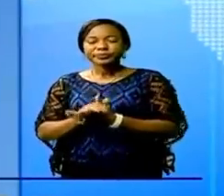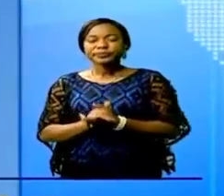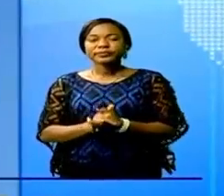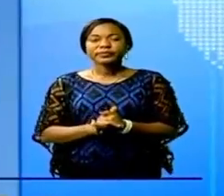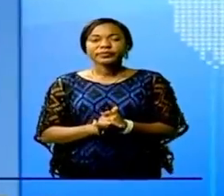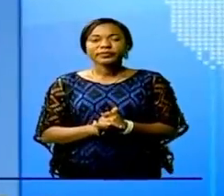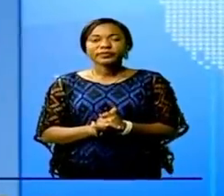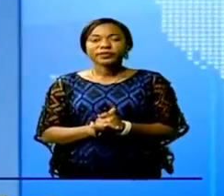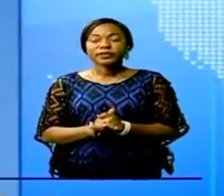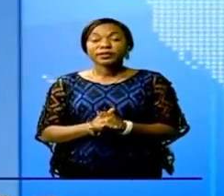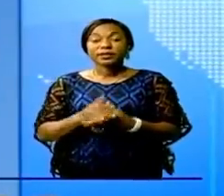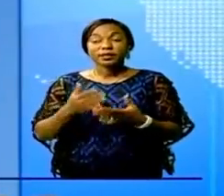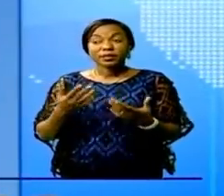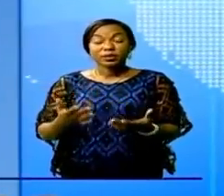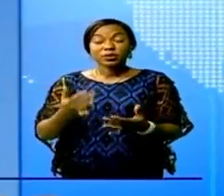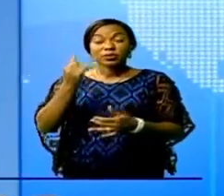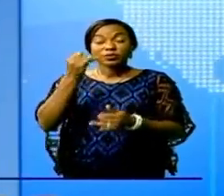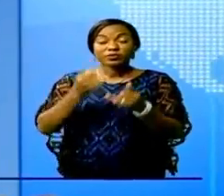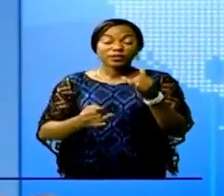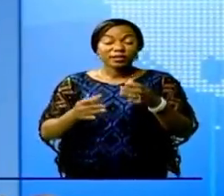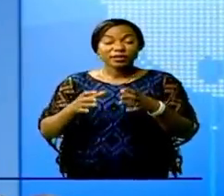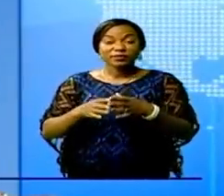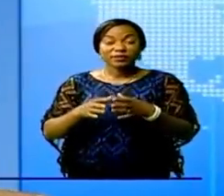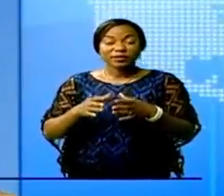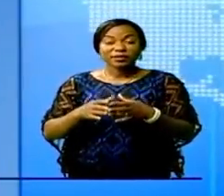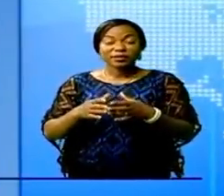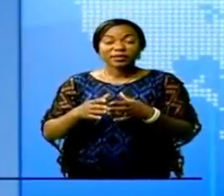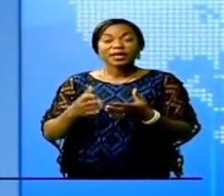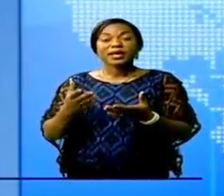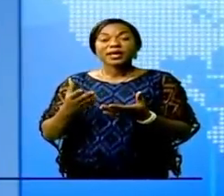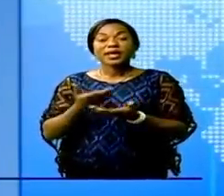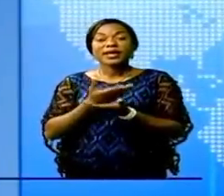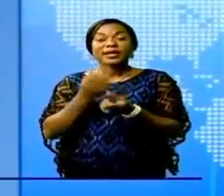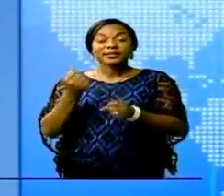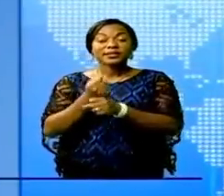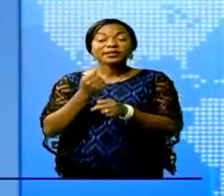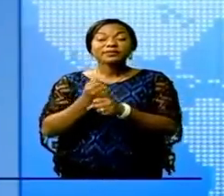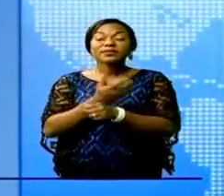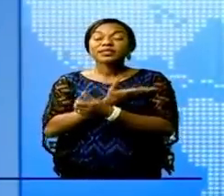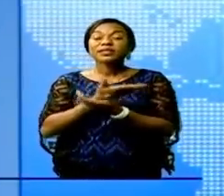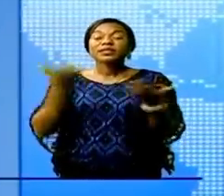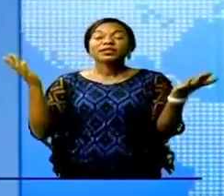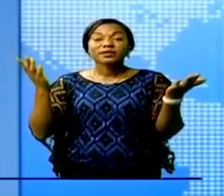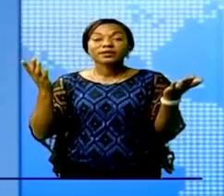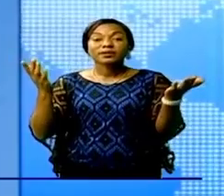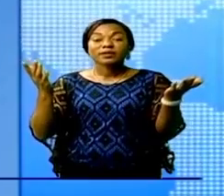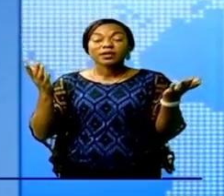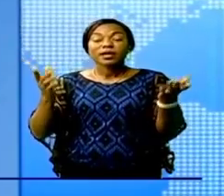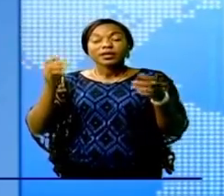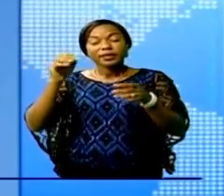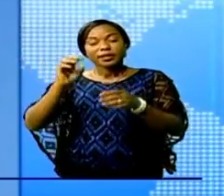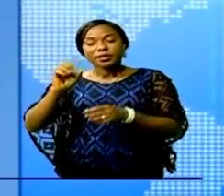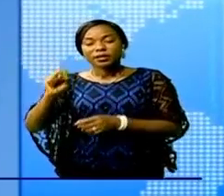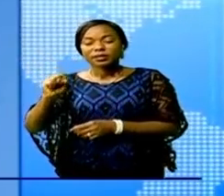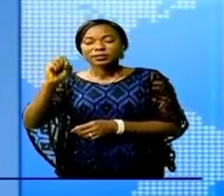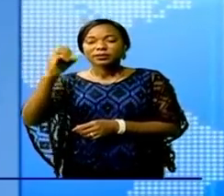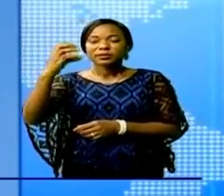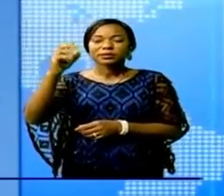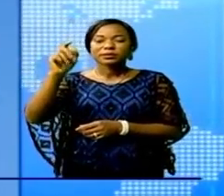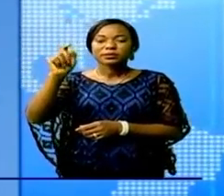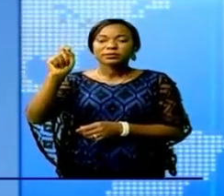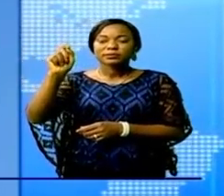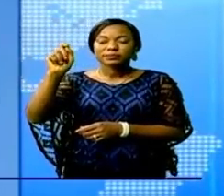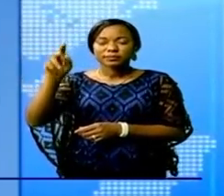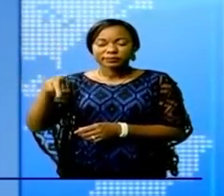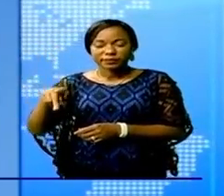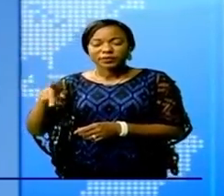Très déterminé en finir avec la grève à la STP ex-ONATRA, le gouvernement a débloqué finalement